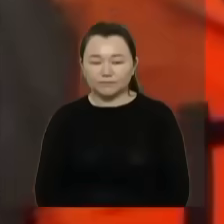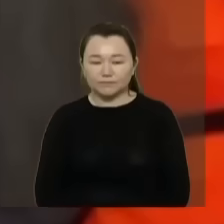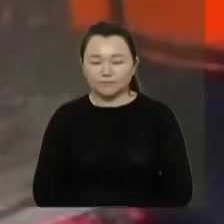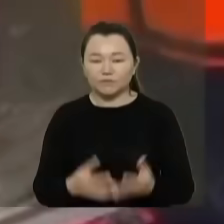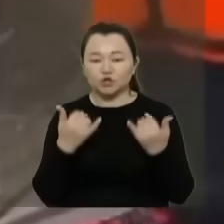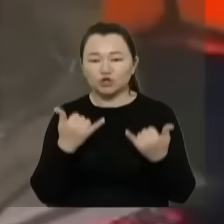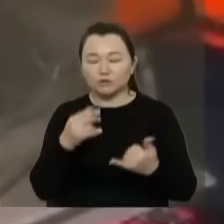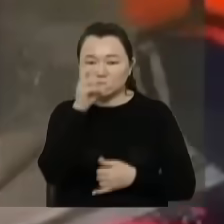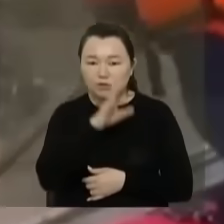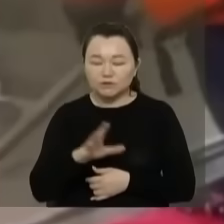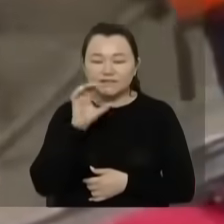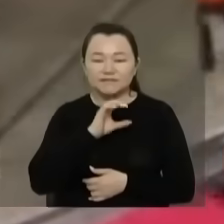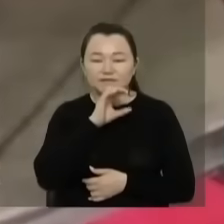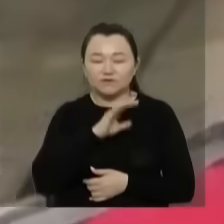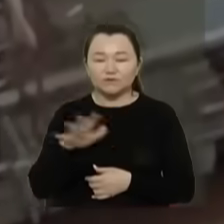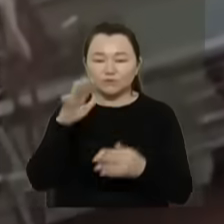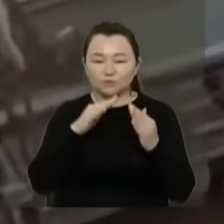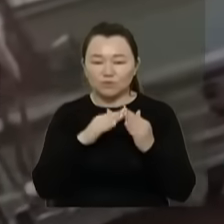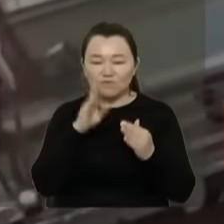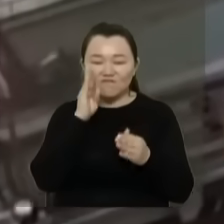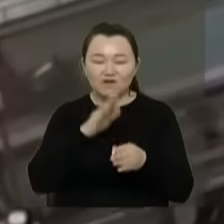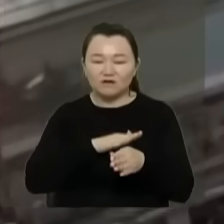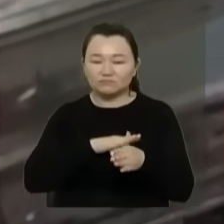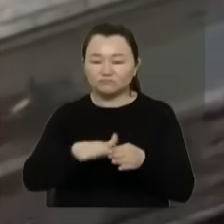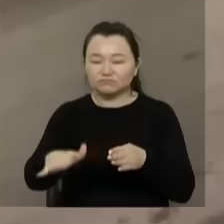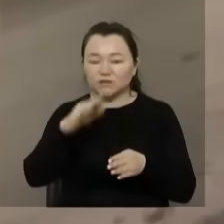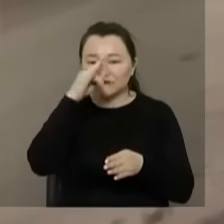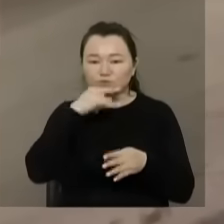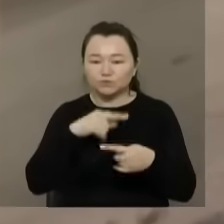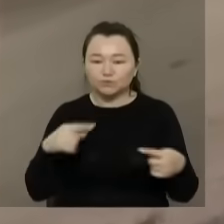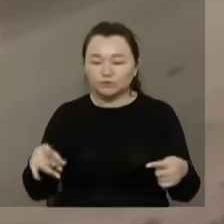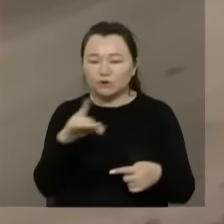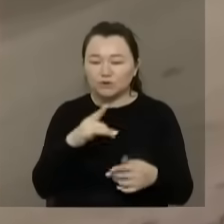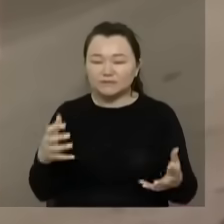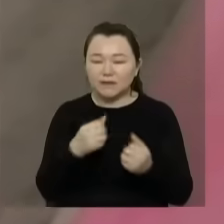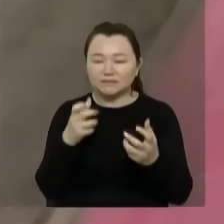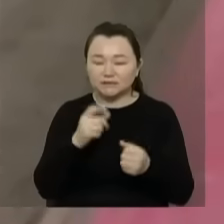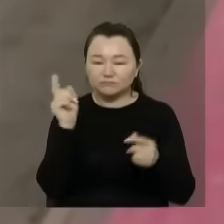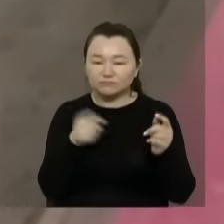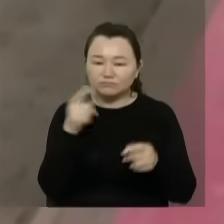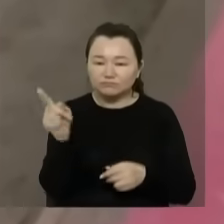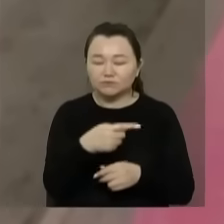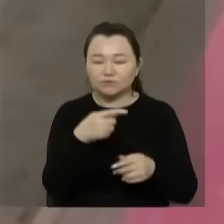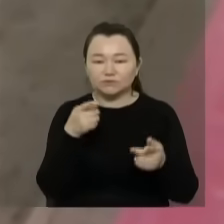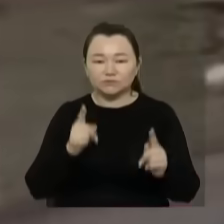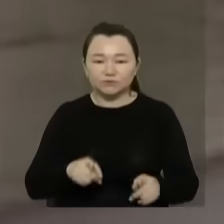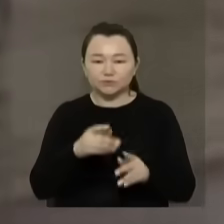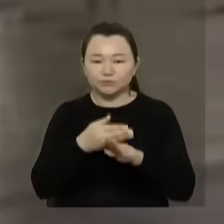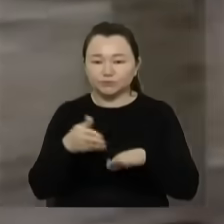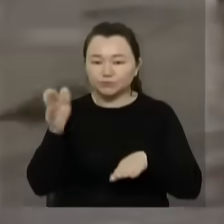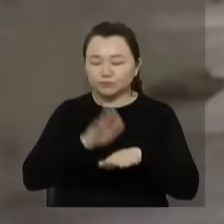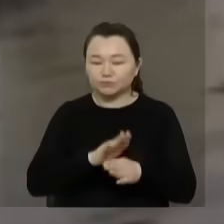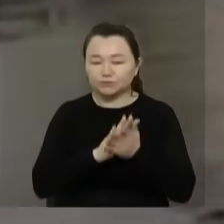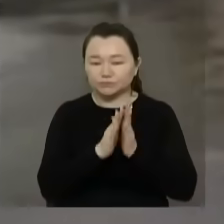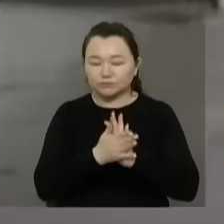Енді еліміздің солтүстігінде үйлерді су басып жатыр. Қазақстанның өзге өңірлерінен құтқарушылар алдыртатындай жағдай шынымен қиын ба? Сегодня